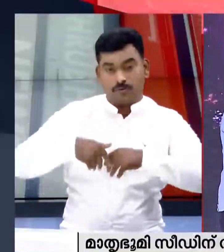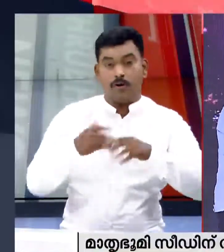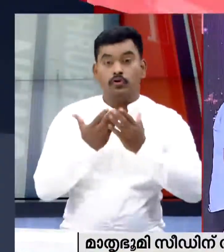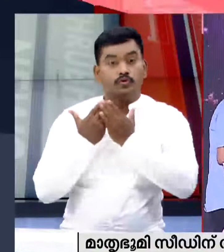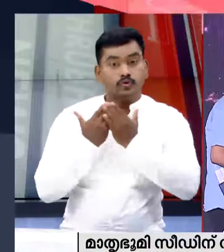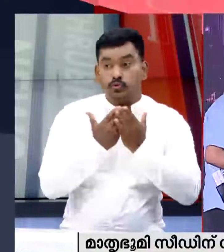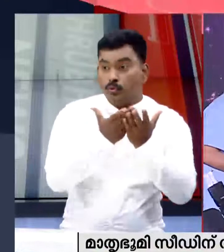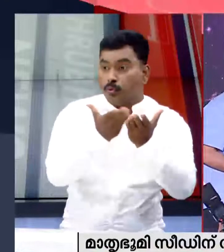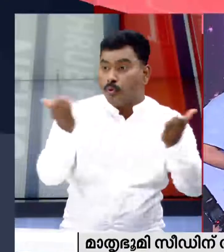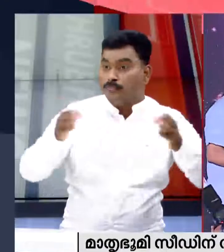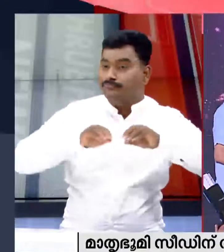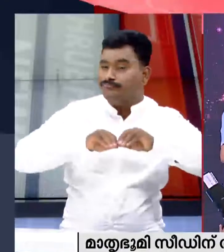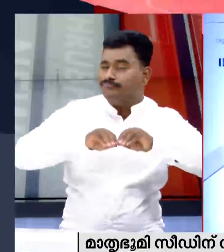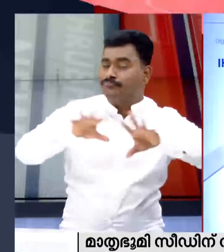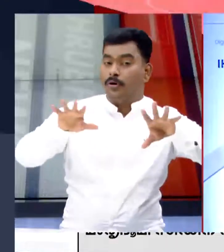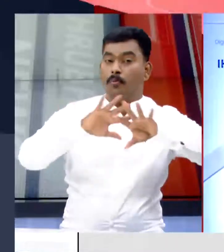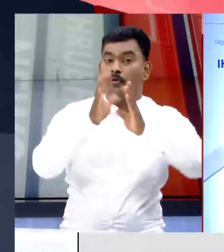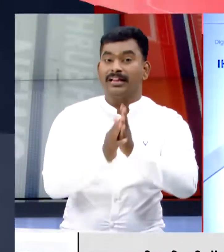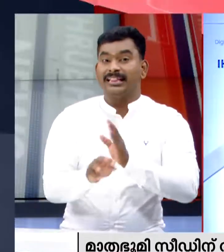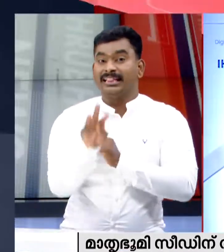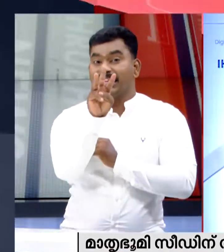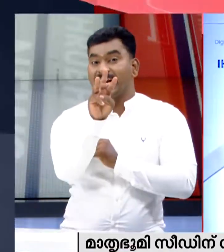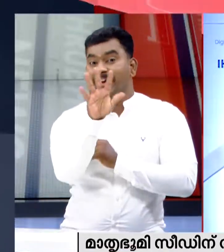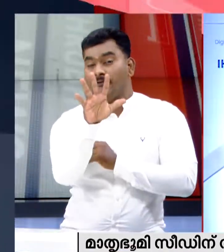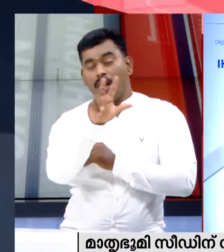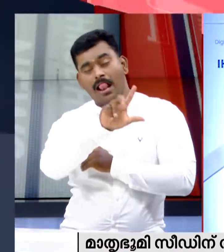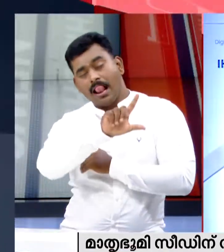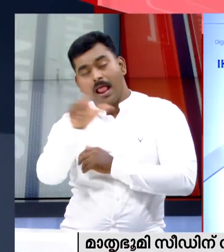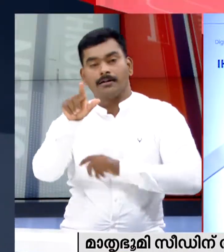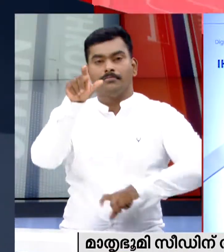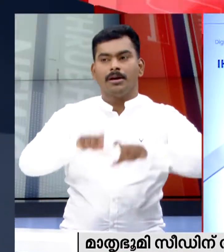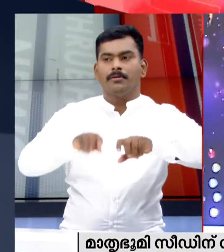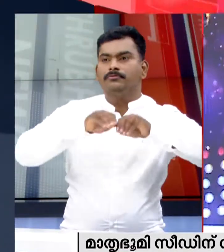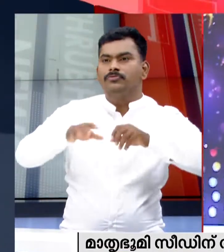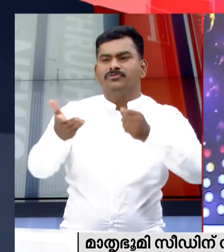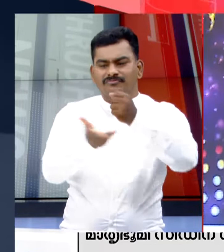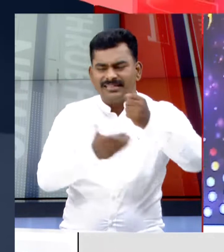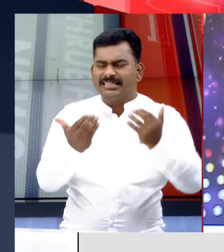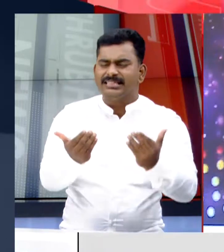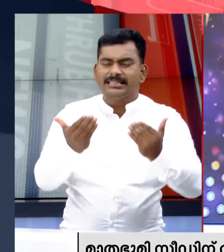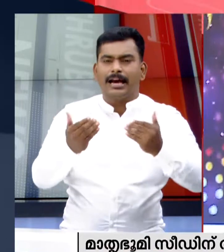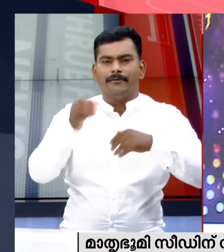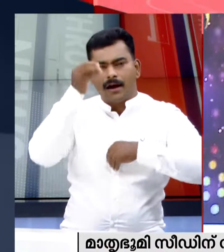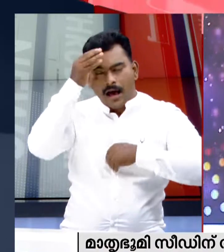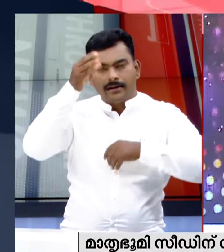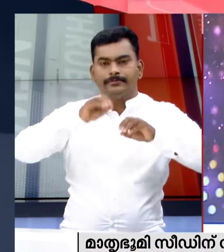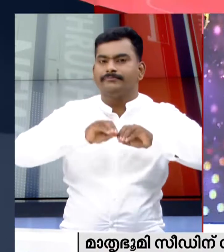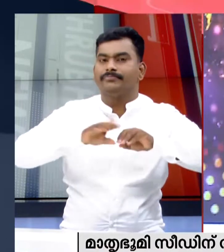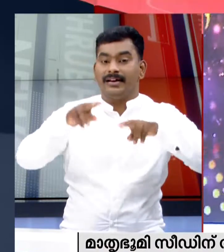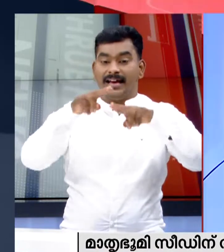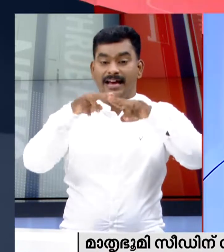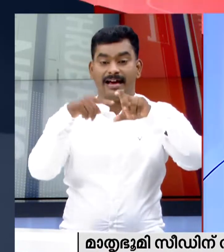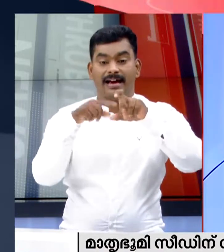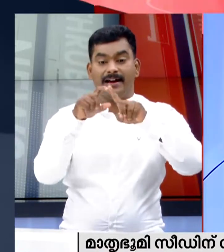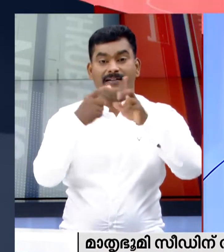വിദ്യാലയങ്ങളിലാണ് സീഡിന്റെ പ്രവർത്തനമുള്ളത്. 34 ലക്ഷത്തോളം വിദ്യാർത്ഥികളിൽ പരിസ്ഥിതി സംരക്ഷണ സന്ദേശം എത്തിക്കാൻ സീഡിന് കഴിഞ്ഞിട്ടുണ്ട്. ഫെഡറൽ ബാങ്കുമായി